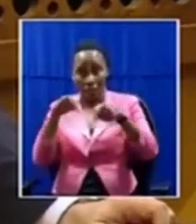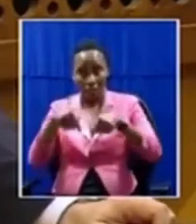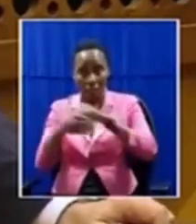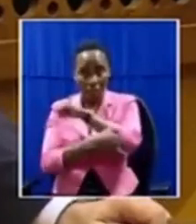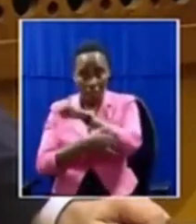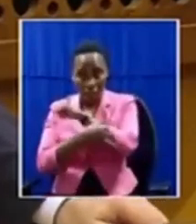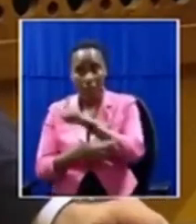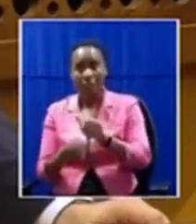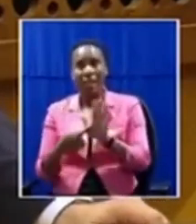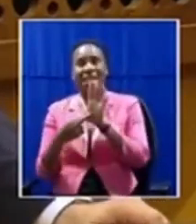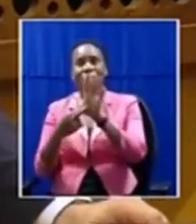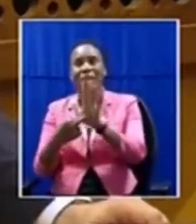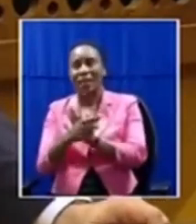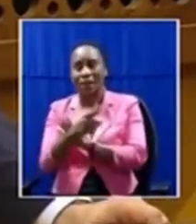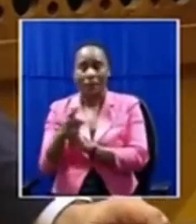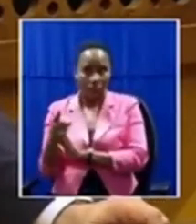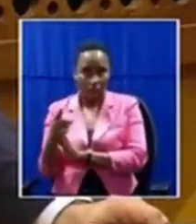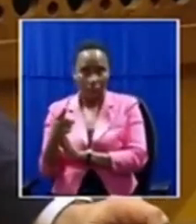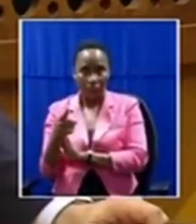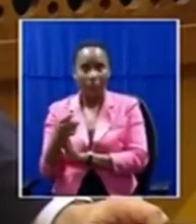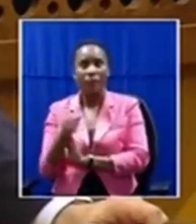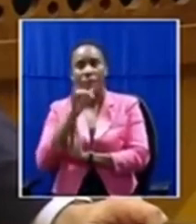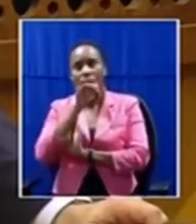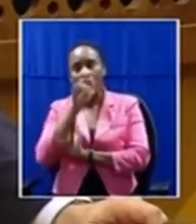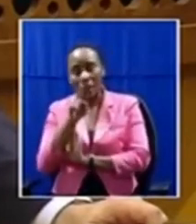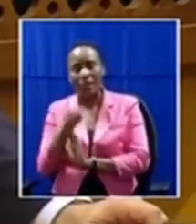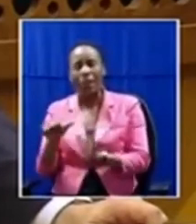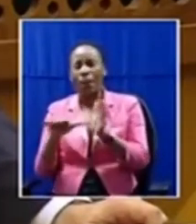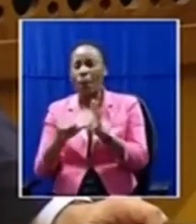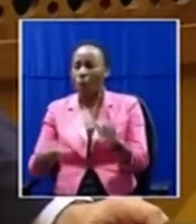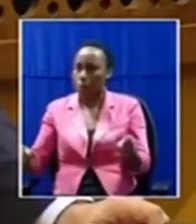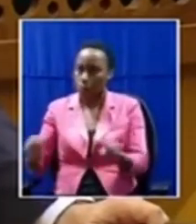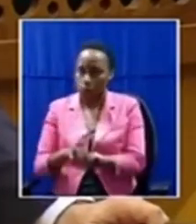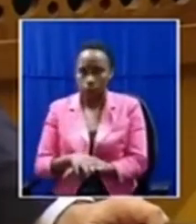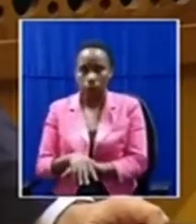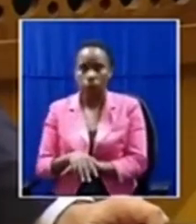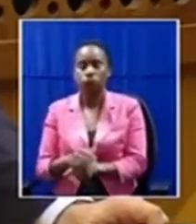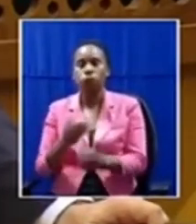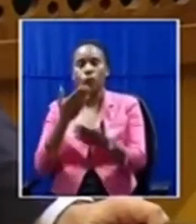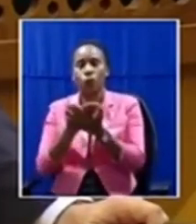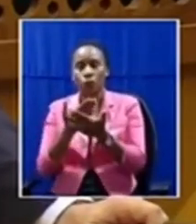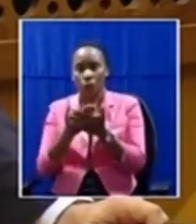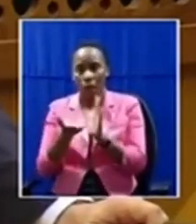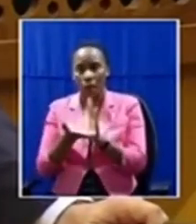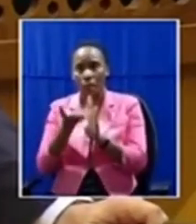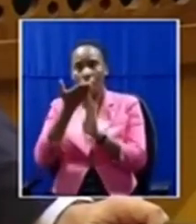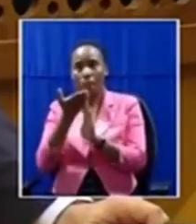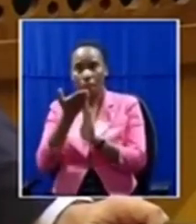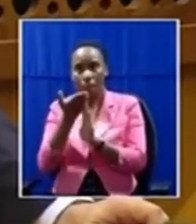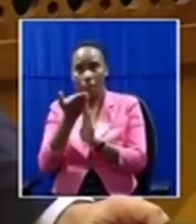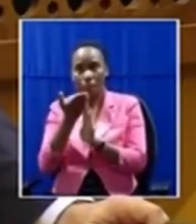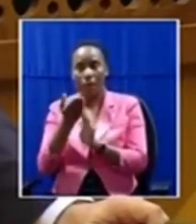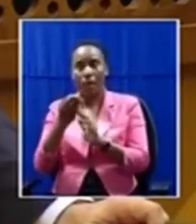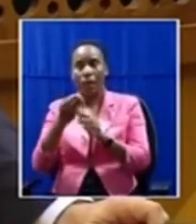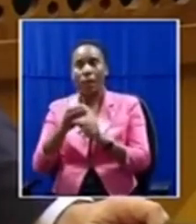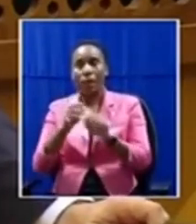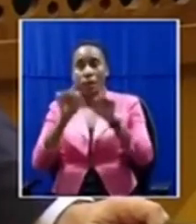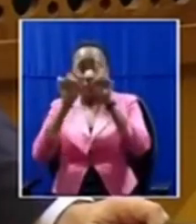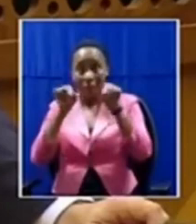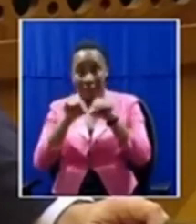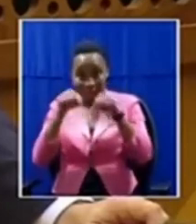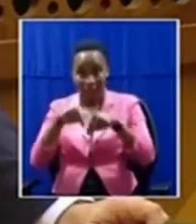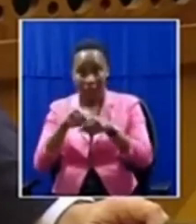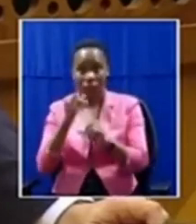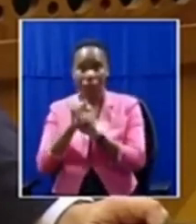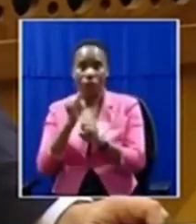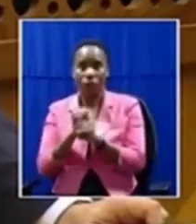hulle vir kan laai en 'n sterker aanslag kan loods teen goed soos die uitsluiting van blankes in staatsbeurse en die uitwissing van Afrikaans